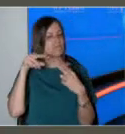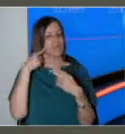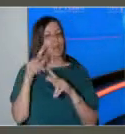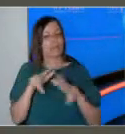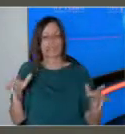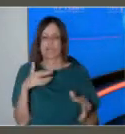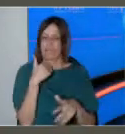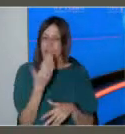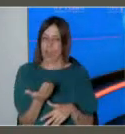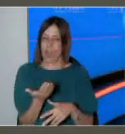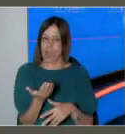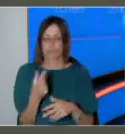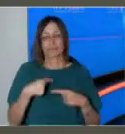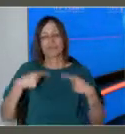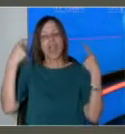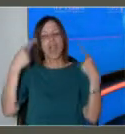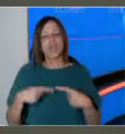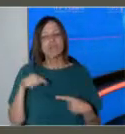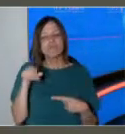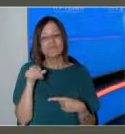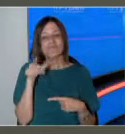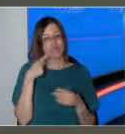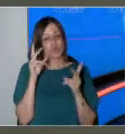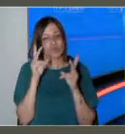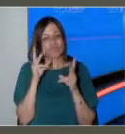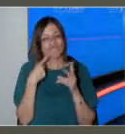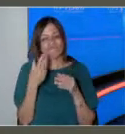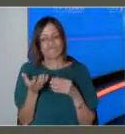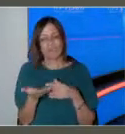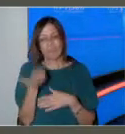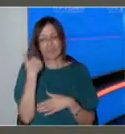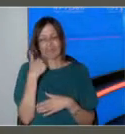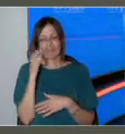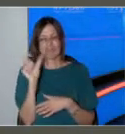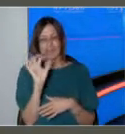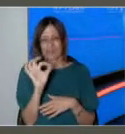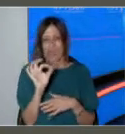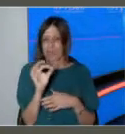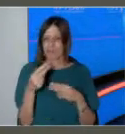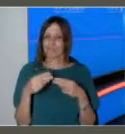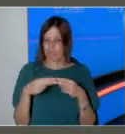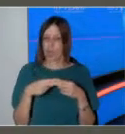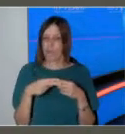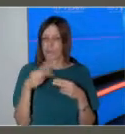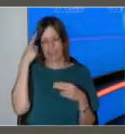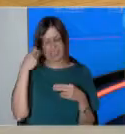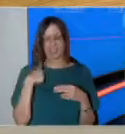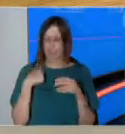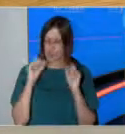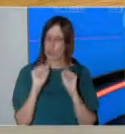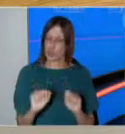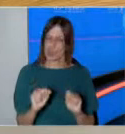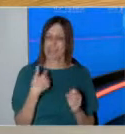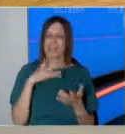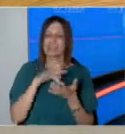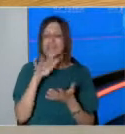למצב הגרוע. היום שבו הם יאכלו את מילותיהם קרוב מאוד. זוהי דעתי ואני תומך בה.